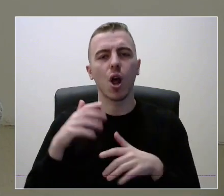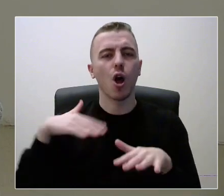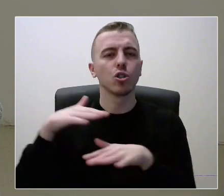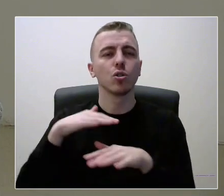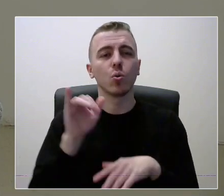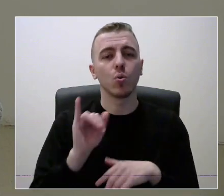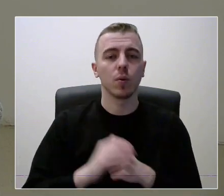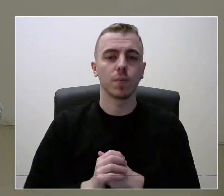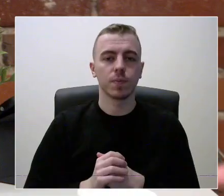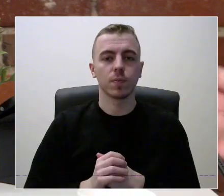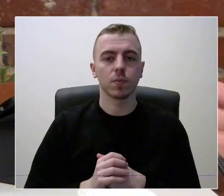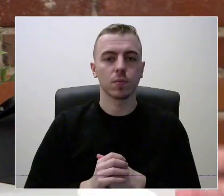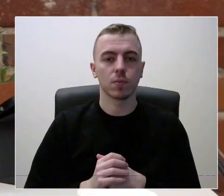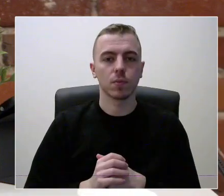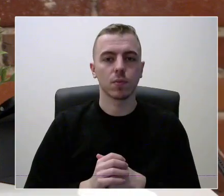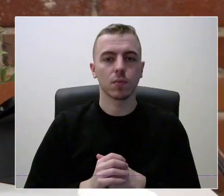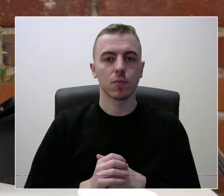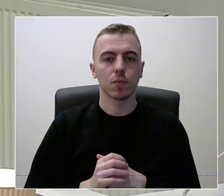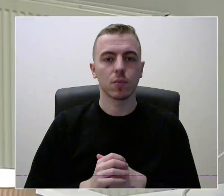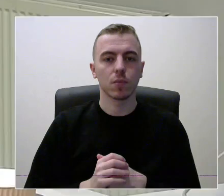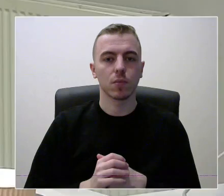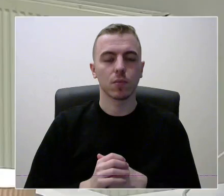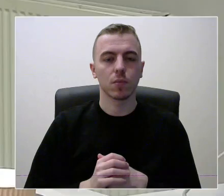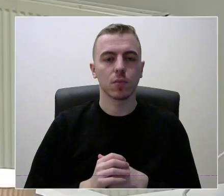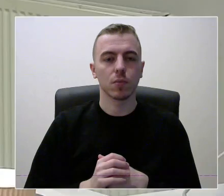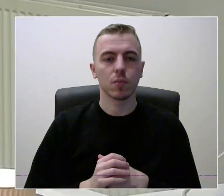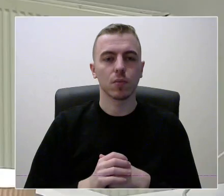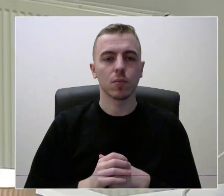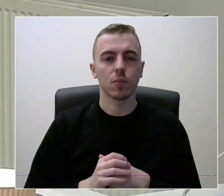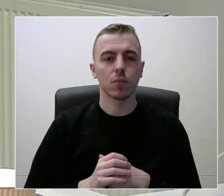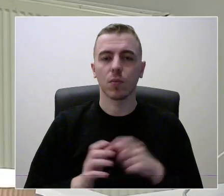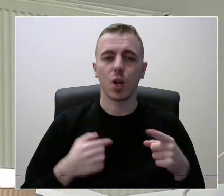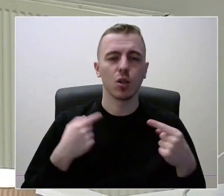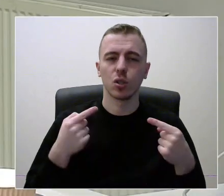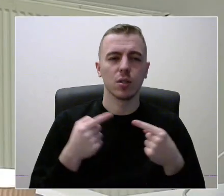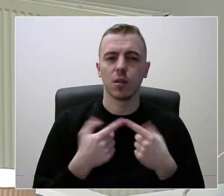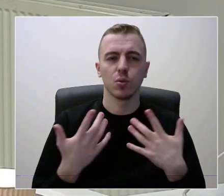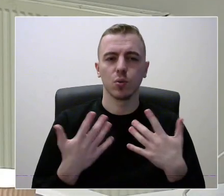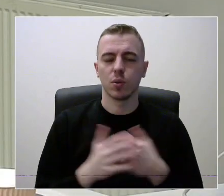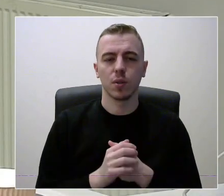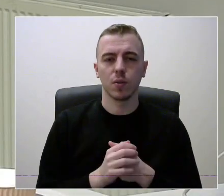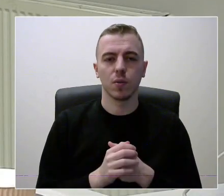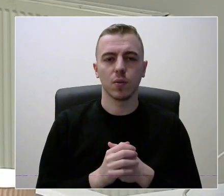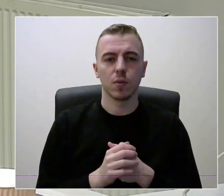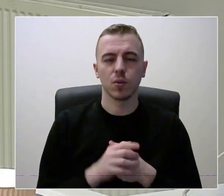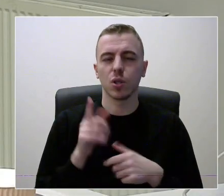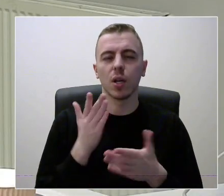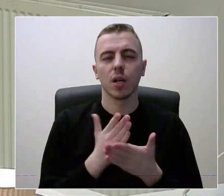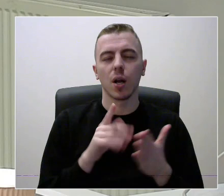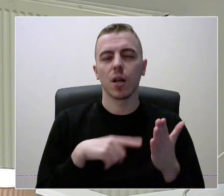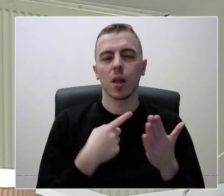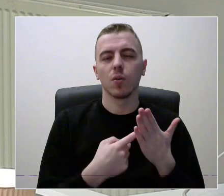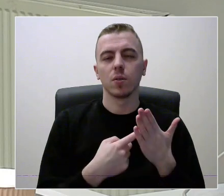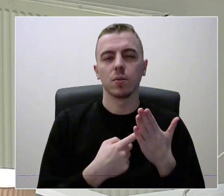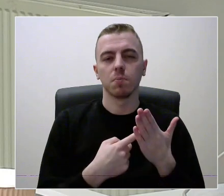taip toliau, tai nesusibalansuoja. Aš su to iki galo nesutinku. Nes be abejo, čia yra klausimas ne tik